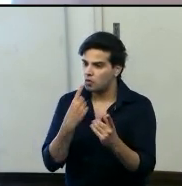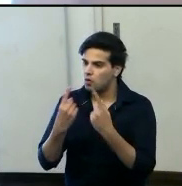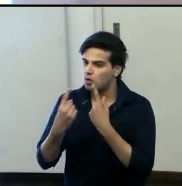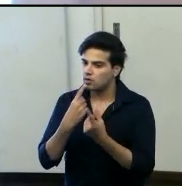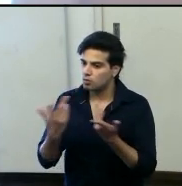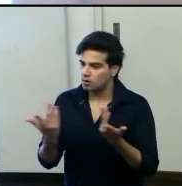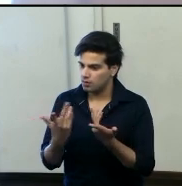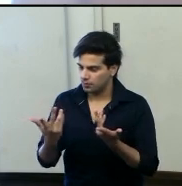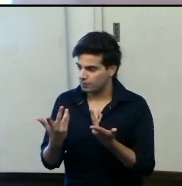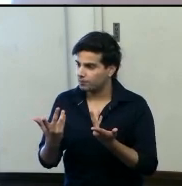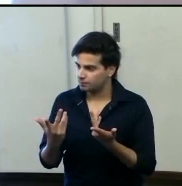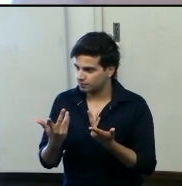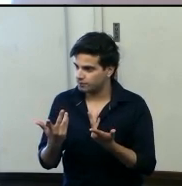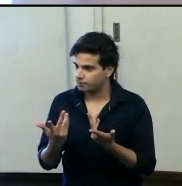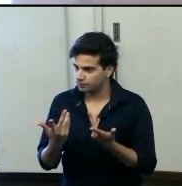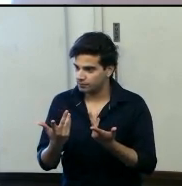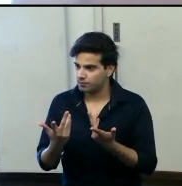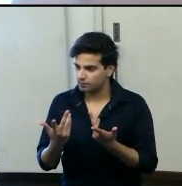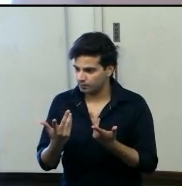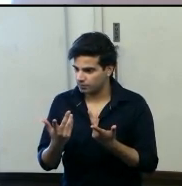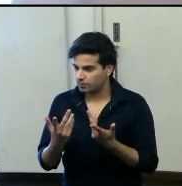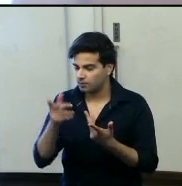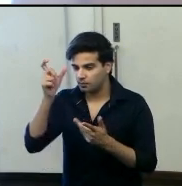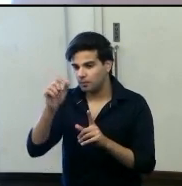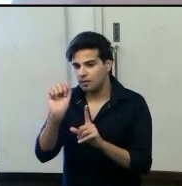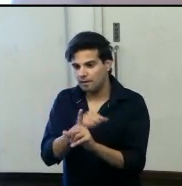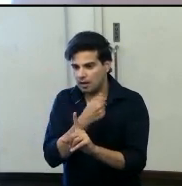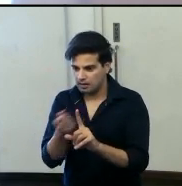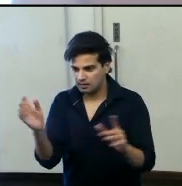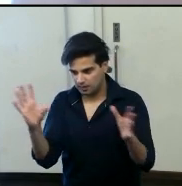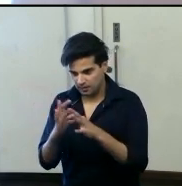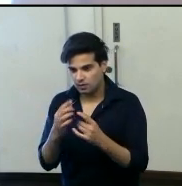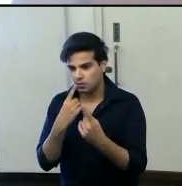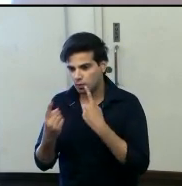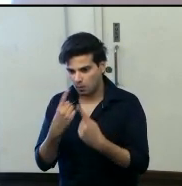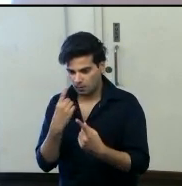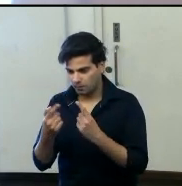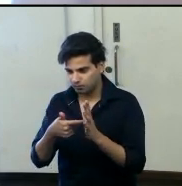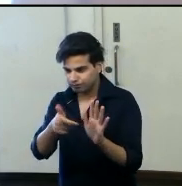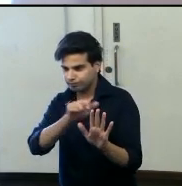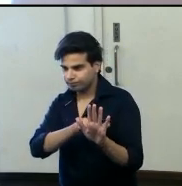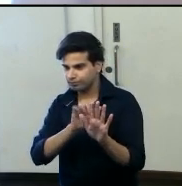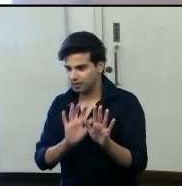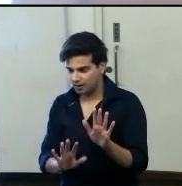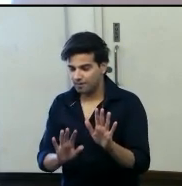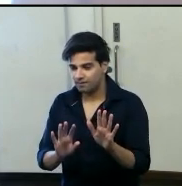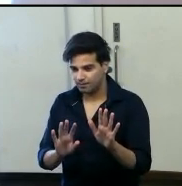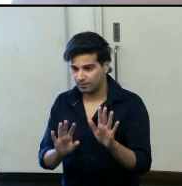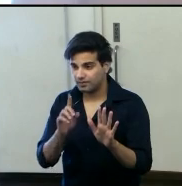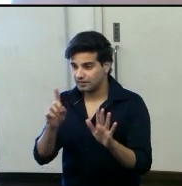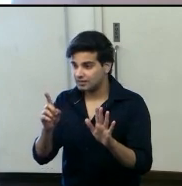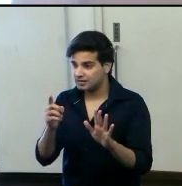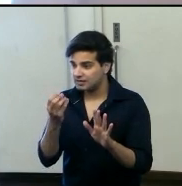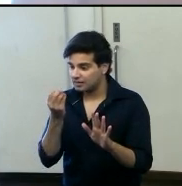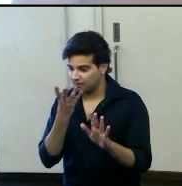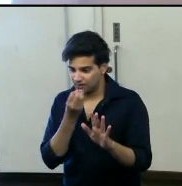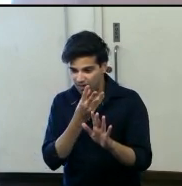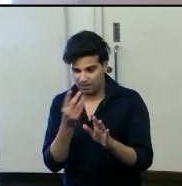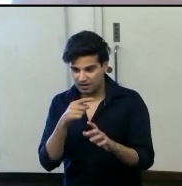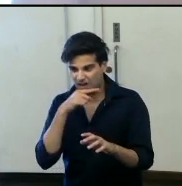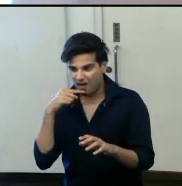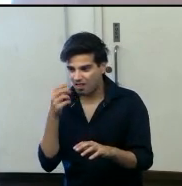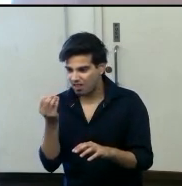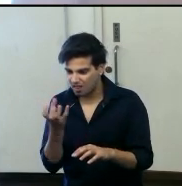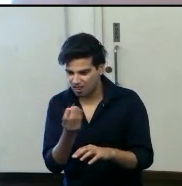ಅಬೌಟ್, ಟು ರೆಫರ್ ಟು ವಯಲೆನ್ಸ್. And the tree and the red flowers look